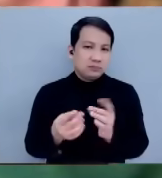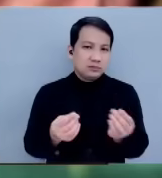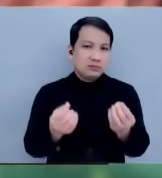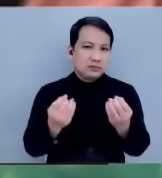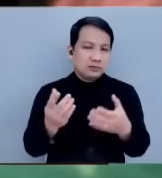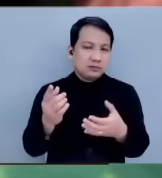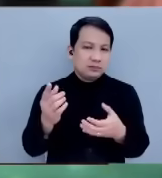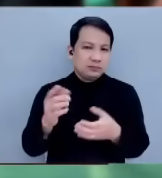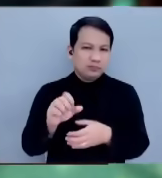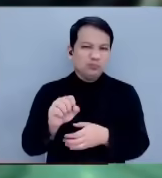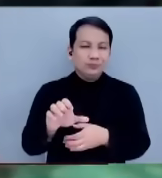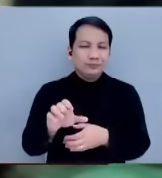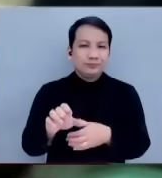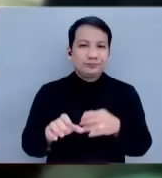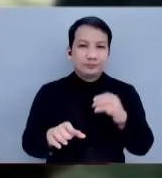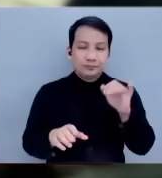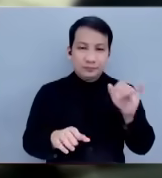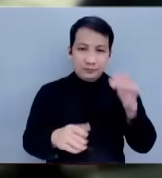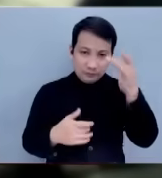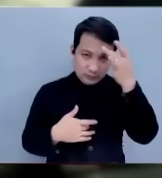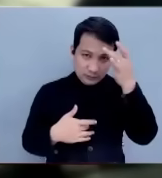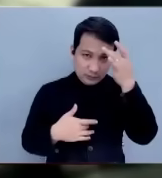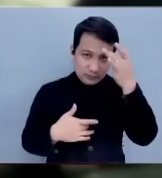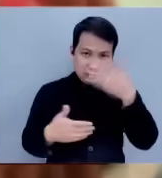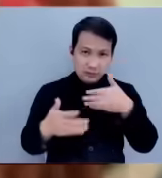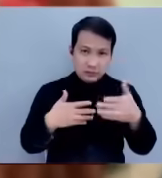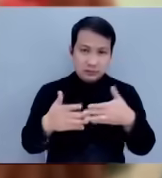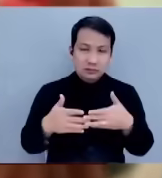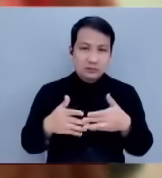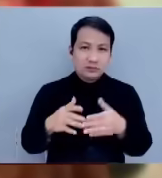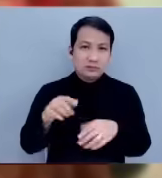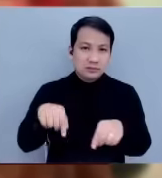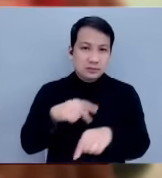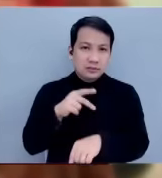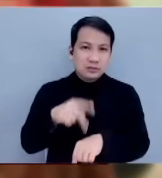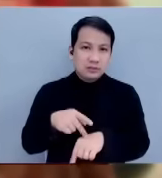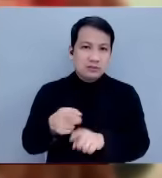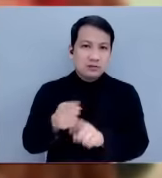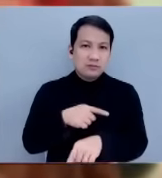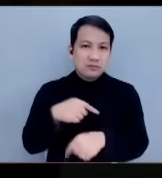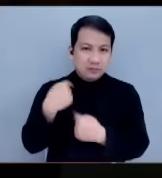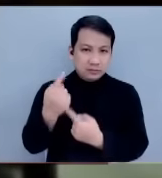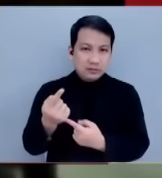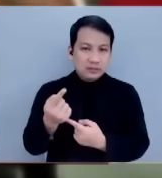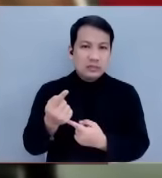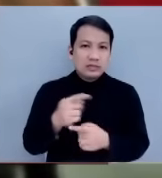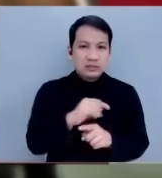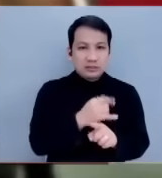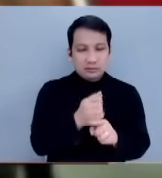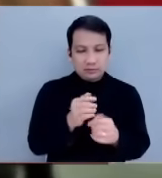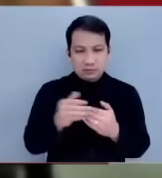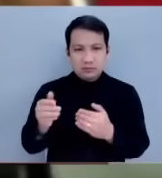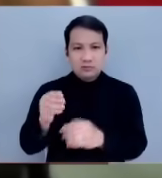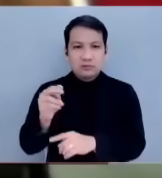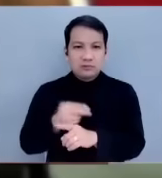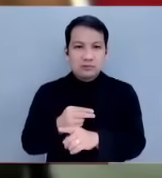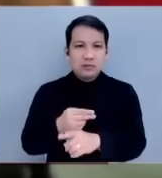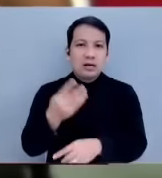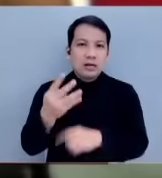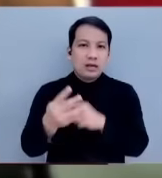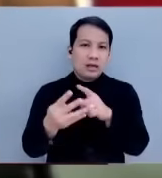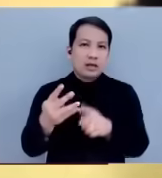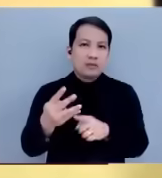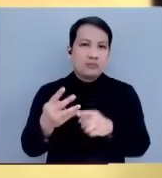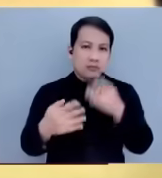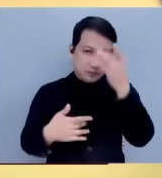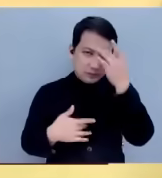na influenza-like illness o malatarang kasong sakit sa bansa, mula Enero hanggang nitong Nobyembre, 4 ang na-detect na kaso ng walking